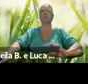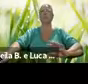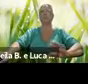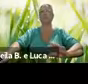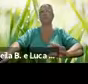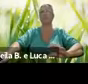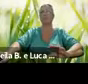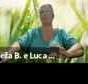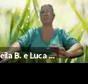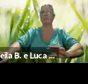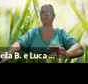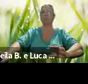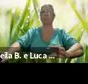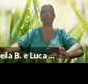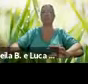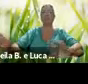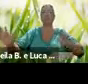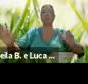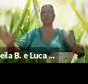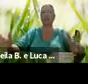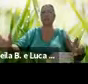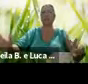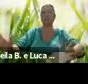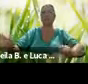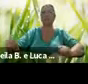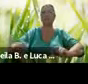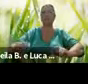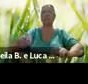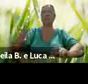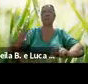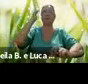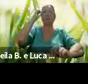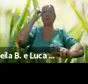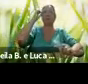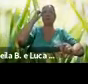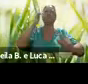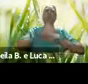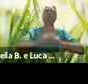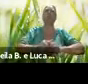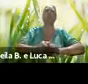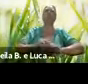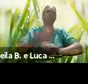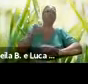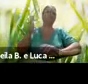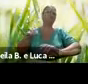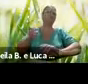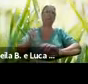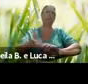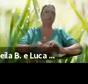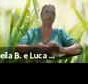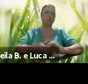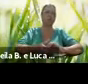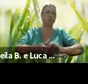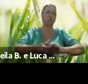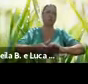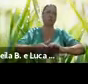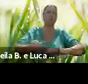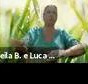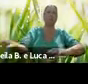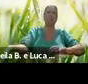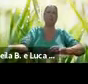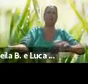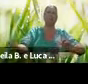Allora, tu sei un spirito e una delle più belle creazioni di Dio, ma molte volte tu ti dimentichi di